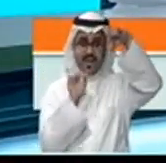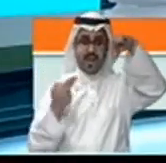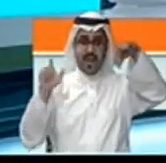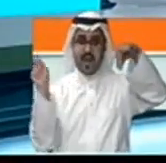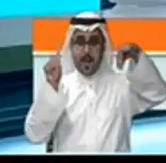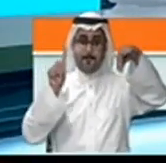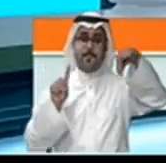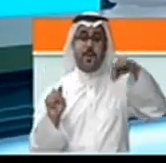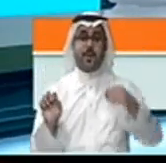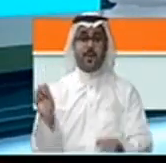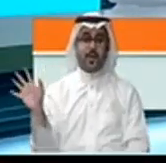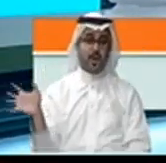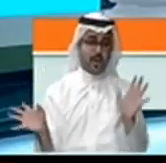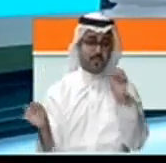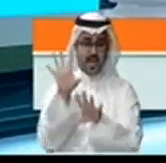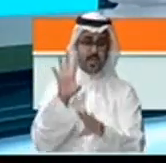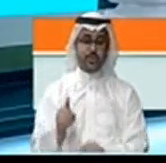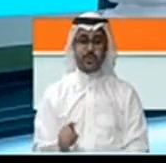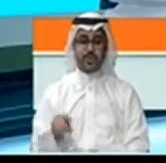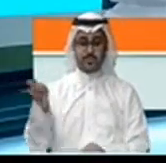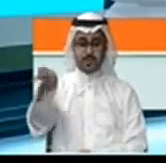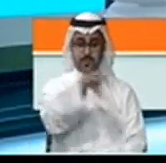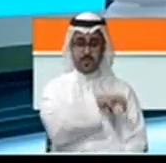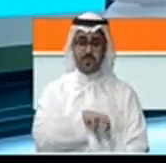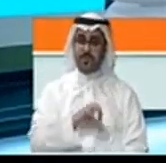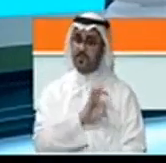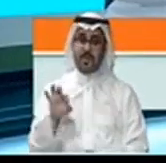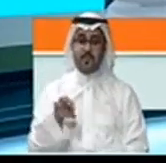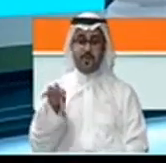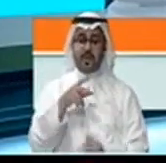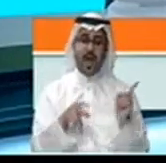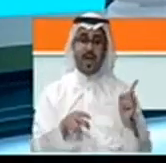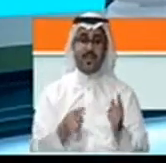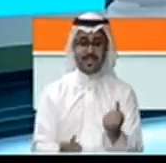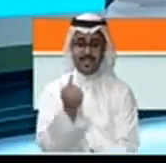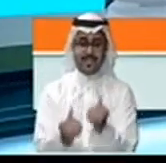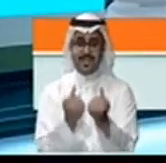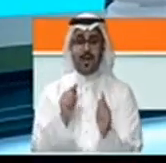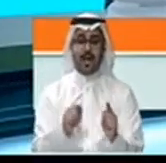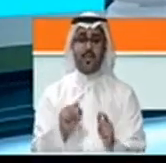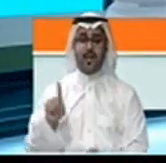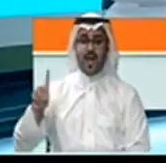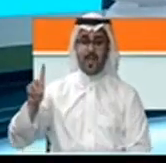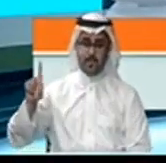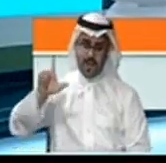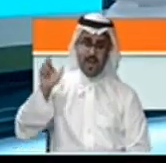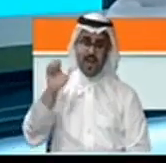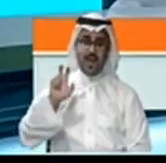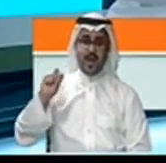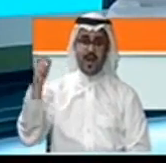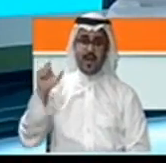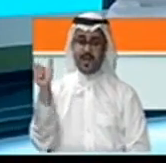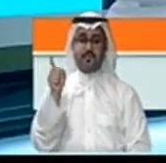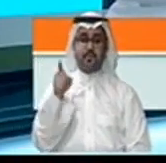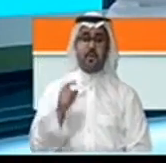جناحا من جهات حكومية وخاصة. ووفقا للإحصائية الزراعية تحتضن محافظة بلقرن أكثر